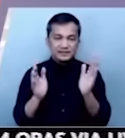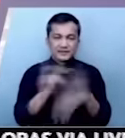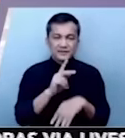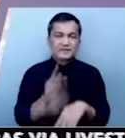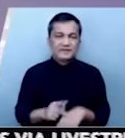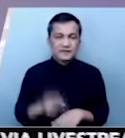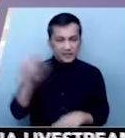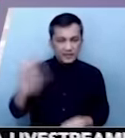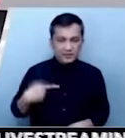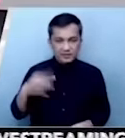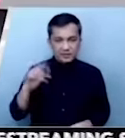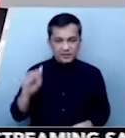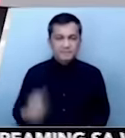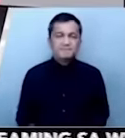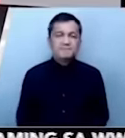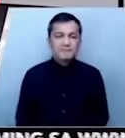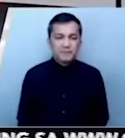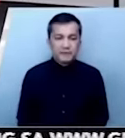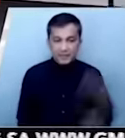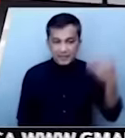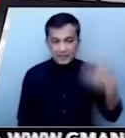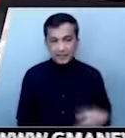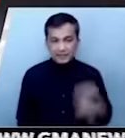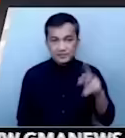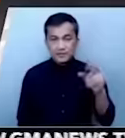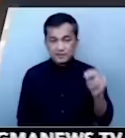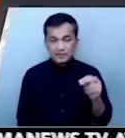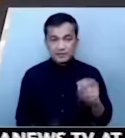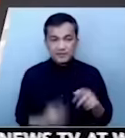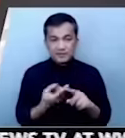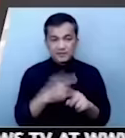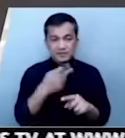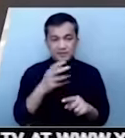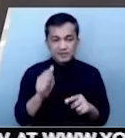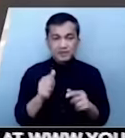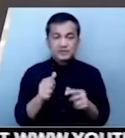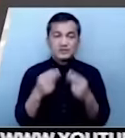po si Pia Arcangel. Ako po si Ivan Mayrina mula sa GMA Integrated